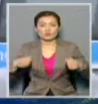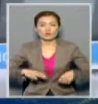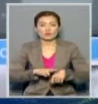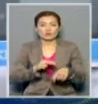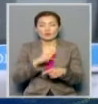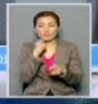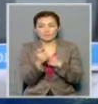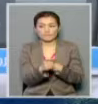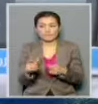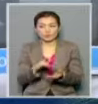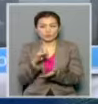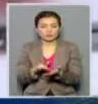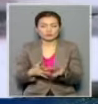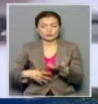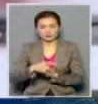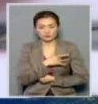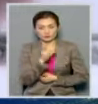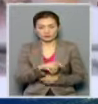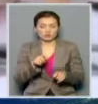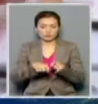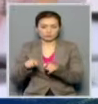правопорядка и безопасности в городе Атрау проводится